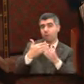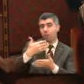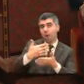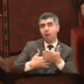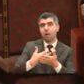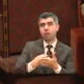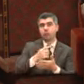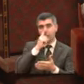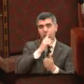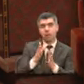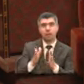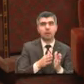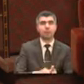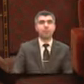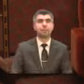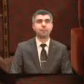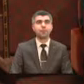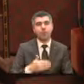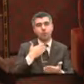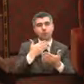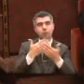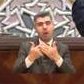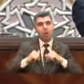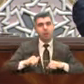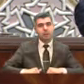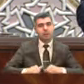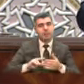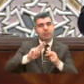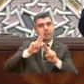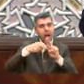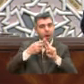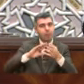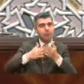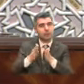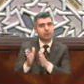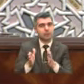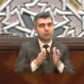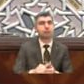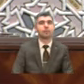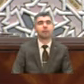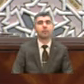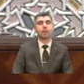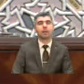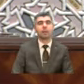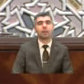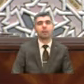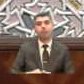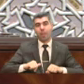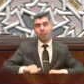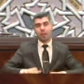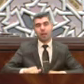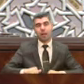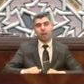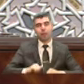الرئيس. شكرا السيد الوزير على حسن مساهمتكم في هذه الجلسه. وننتقل للقطاع الموالي وهو قطاع الثقافه